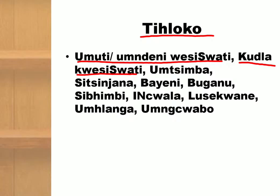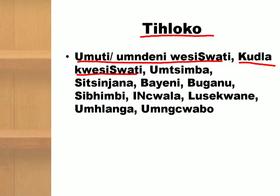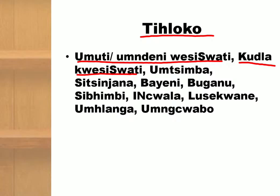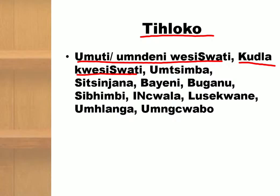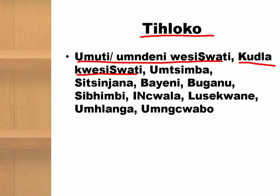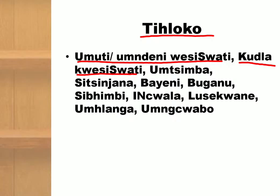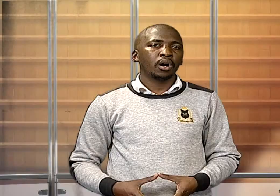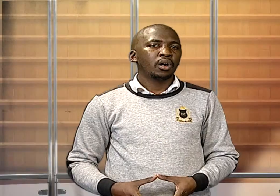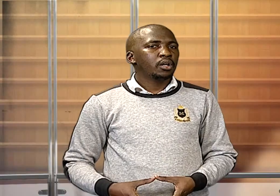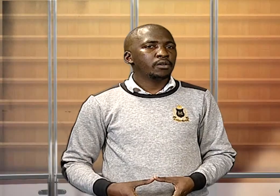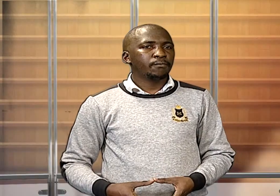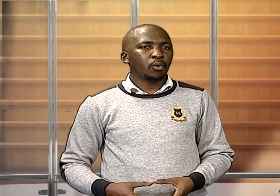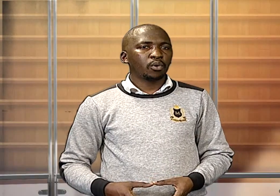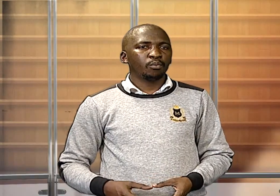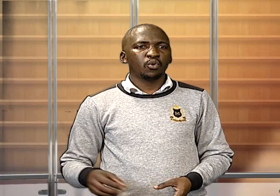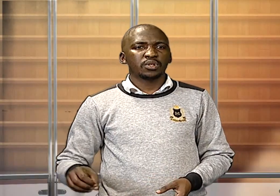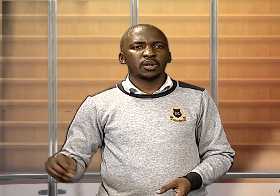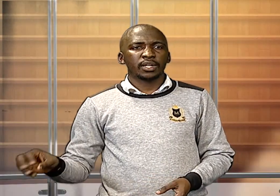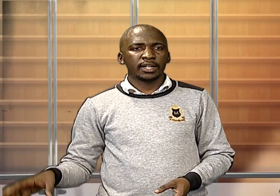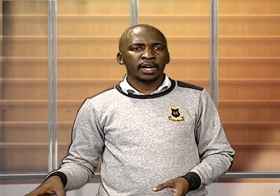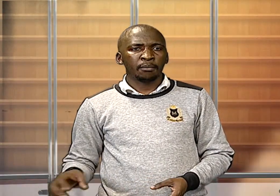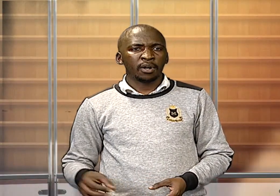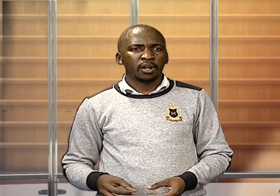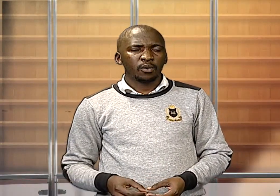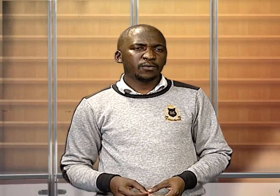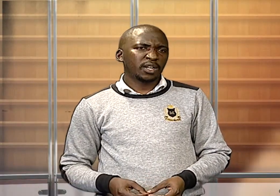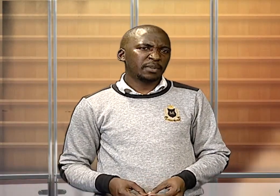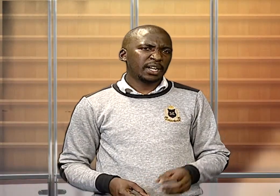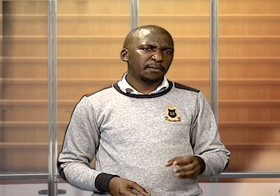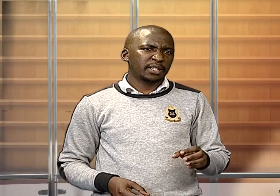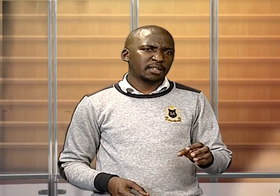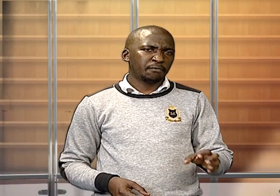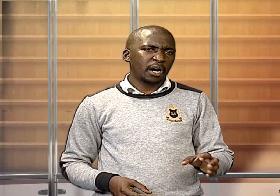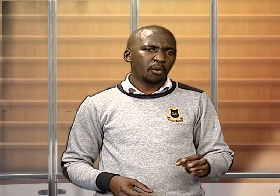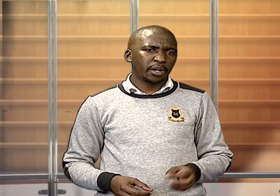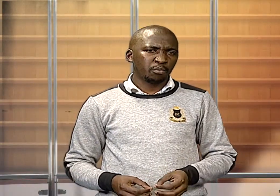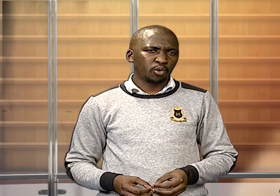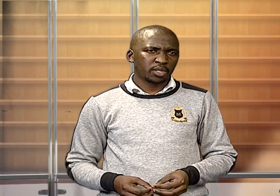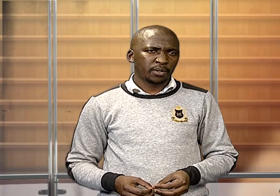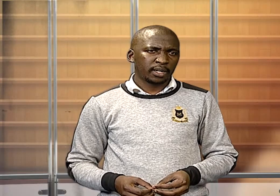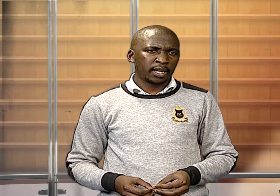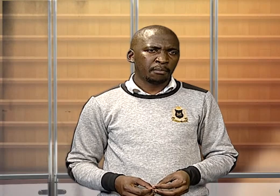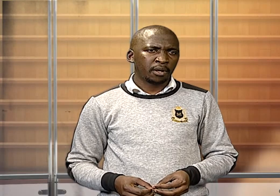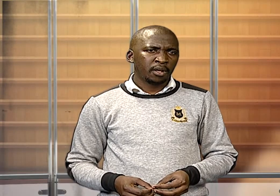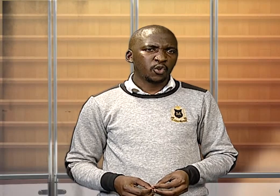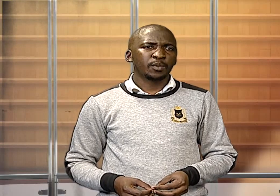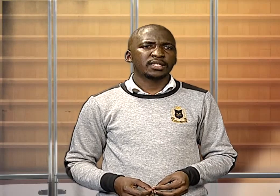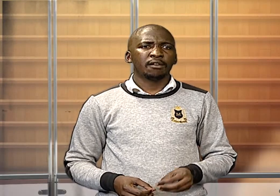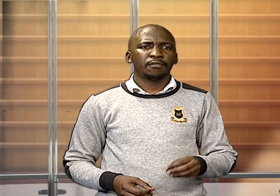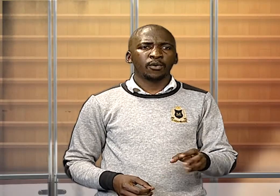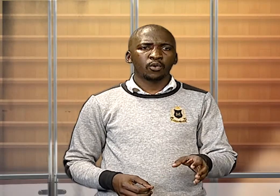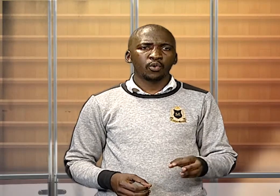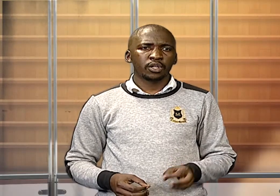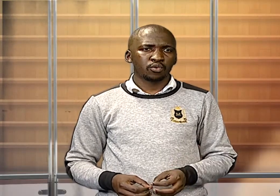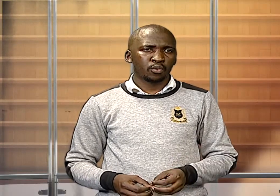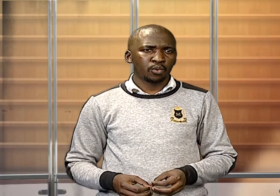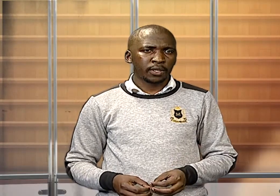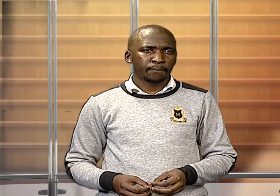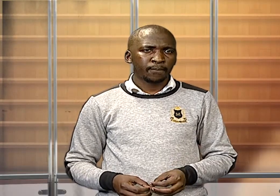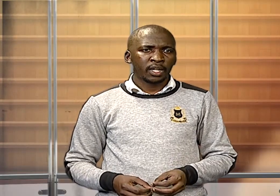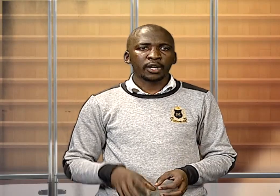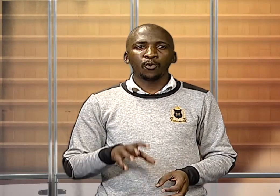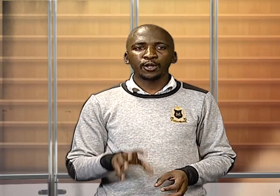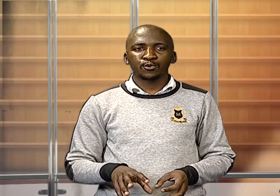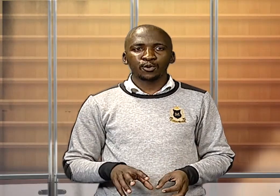itolo ligusha beliphekwa lifakwe umlotha wenhlaba kodwa namhla ngabe lisafakwa inomlotha wenhlaba noma selafakwa i-cooking